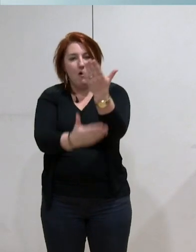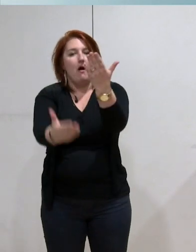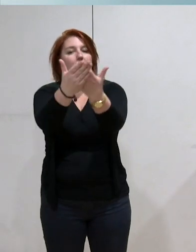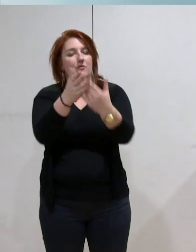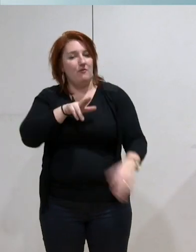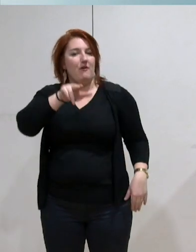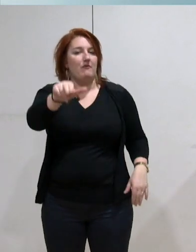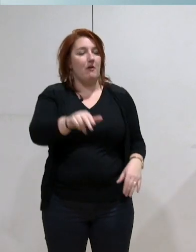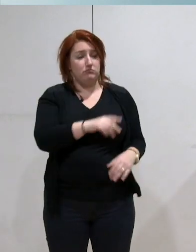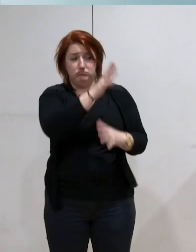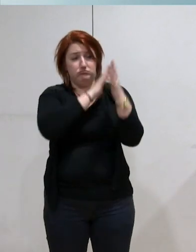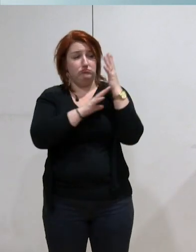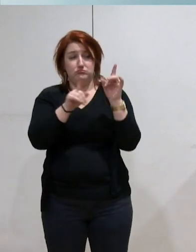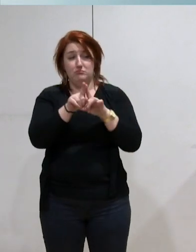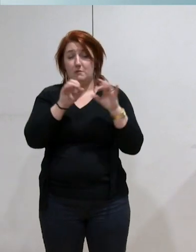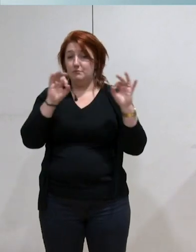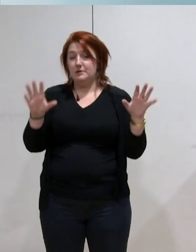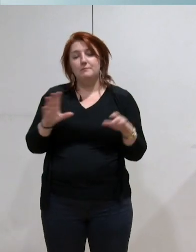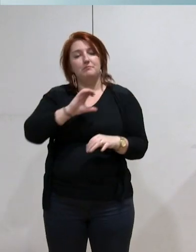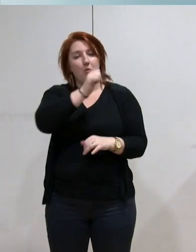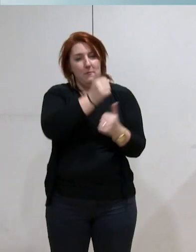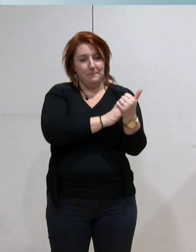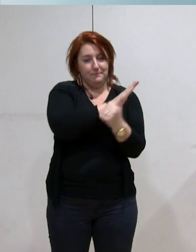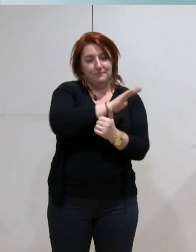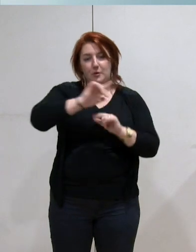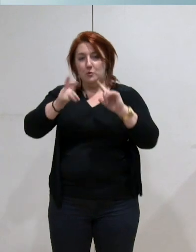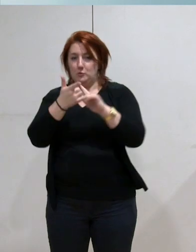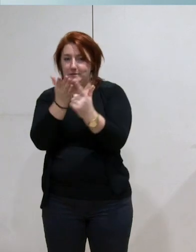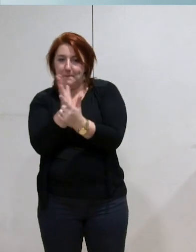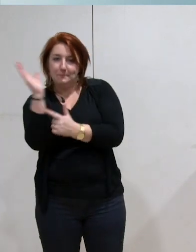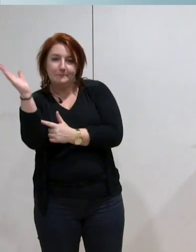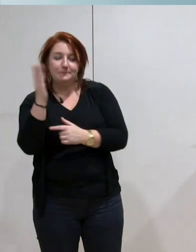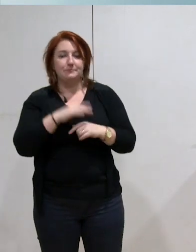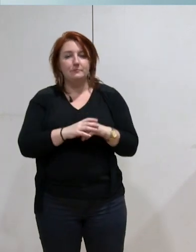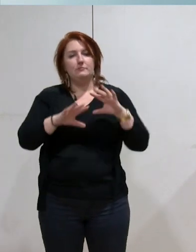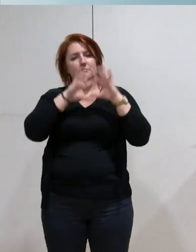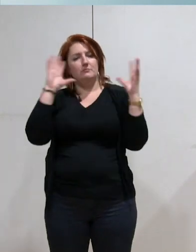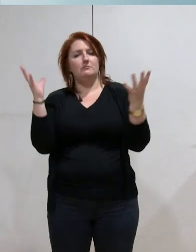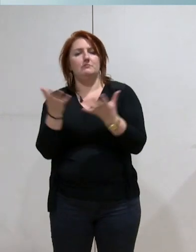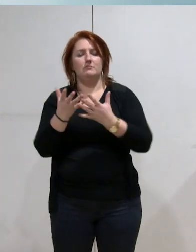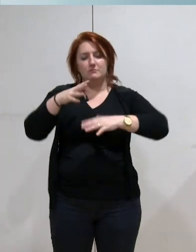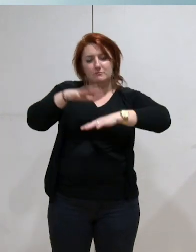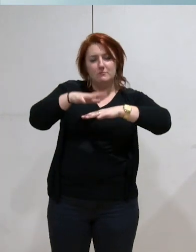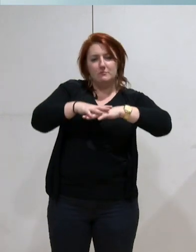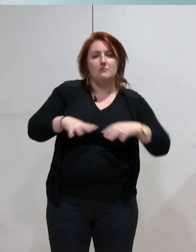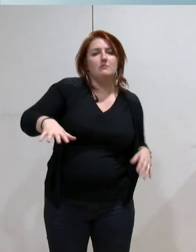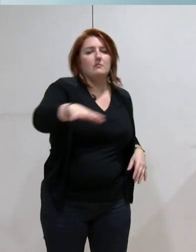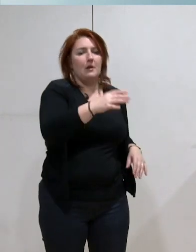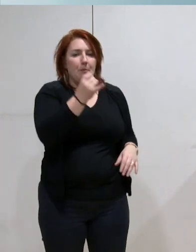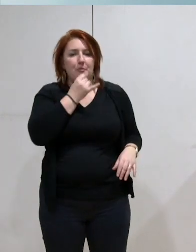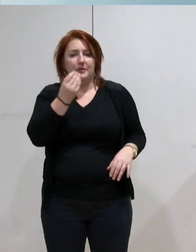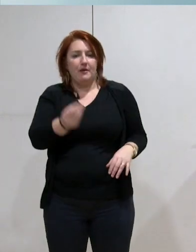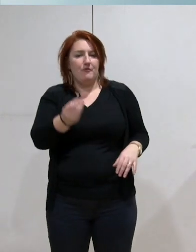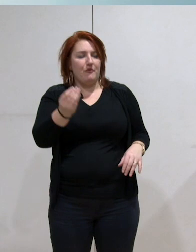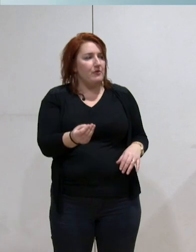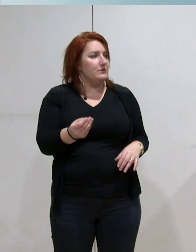souligné donc ça c'est un c'est un premier élément le deuxième élément il est que l'ensemble du paysage du secteur en particulier petite enfance